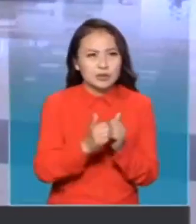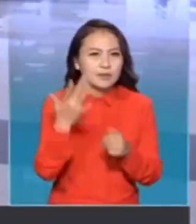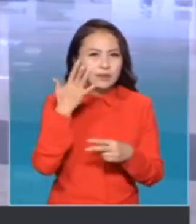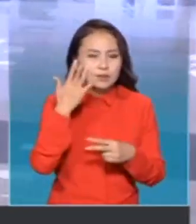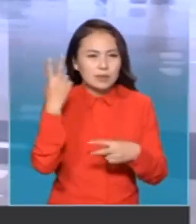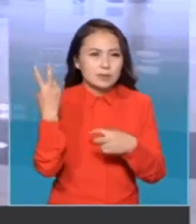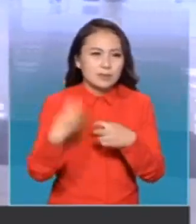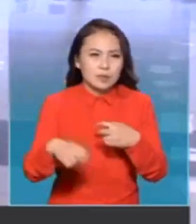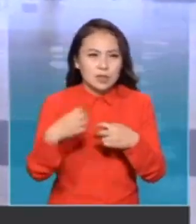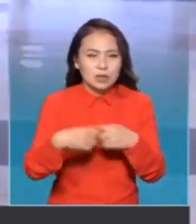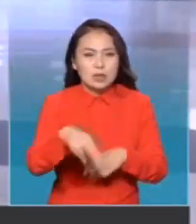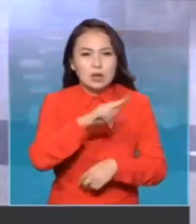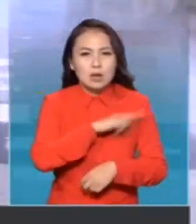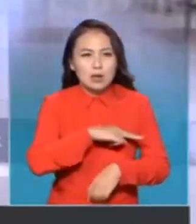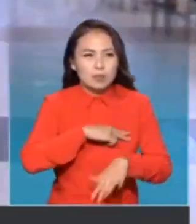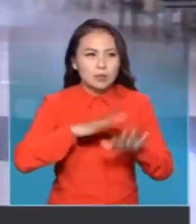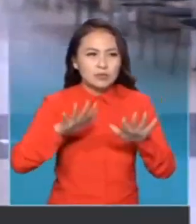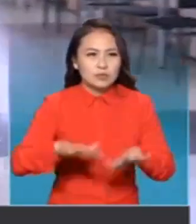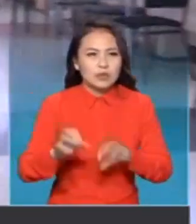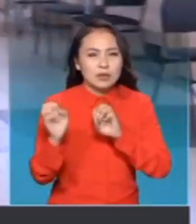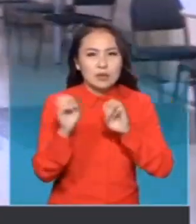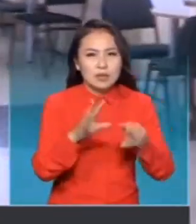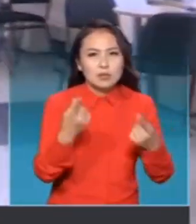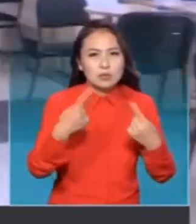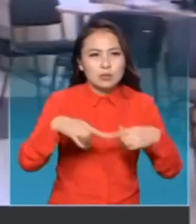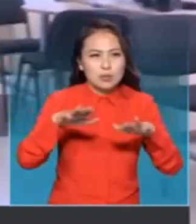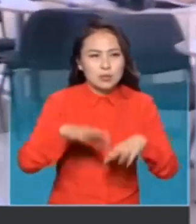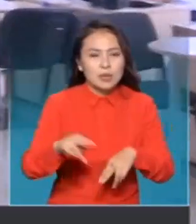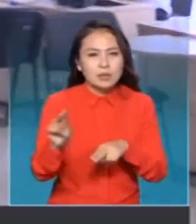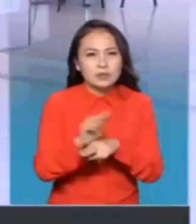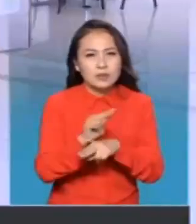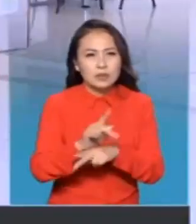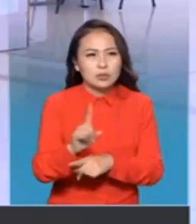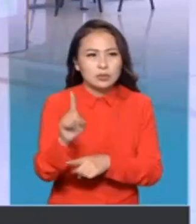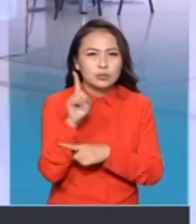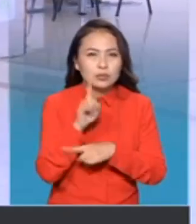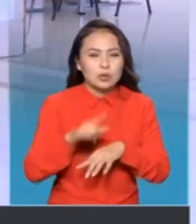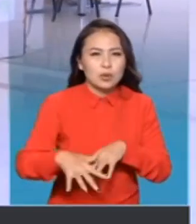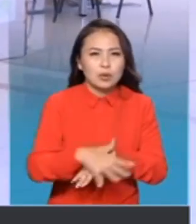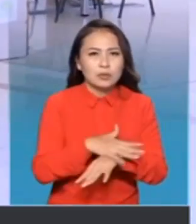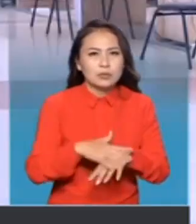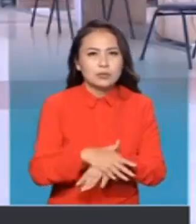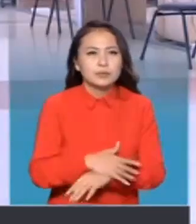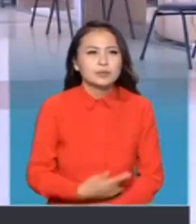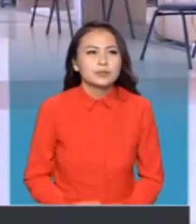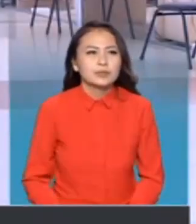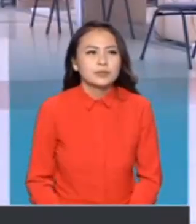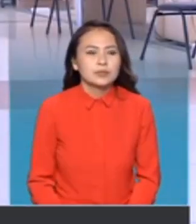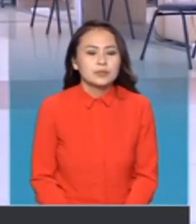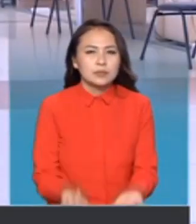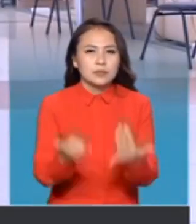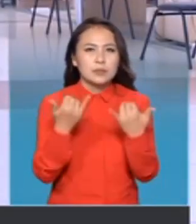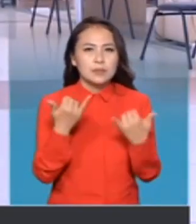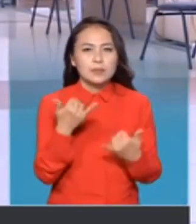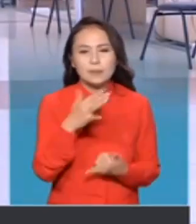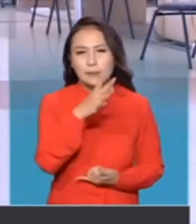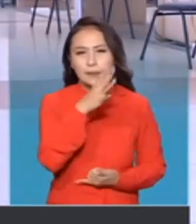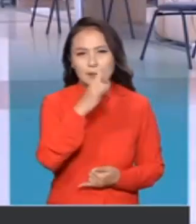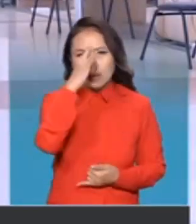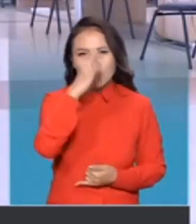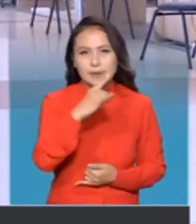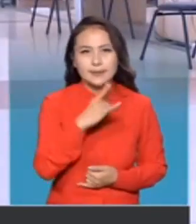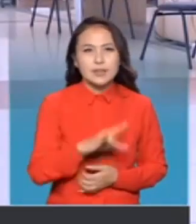Мұндағы мамандар да жұмыс орындарын тастап, арнайы жүйенің іске қосылуын халықпен бірге күтеді. Қазіргі таңда